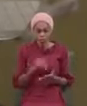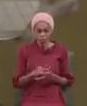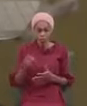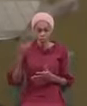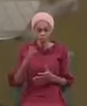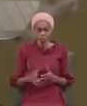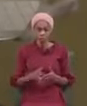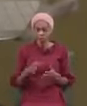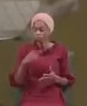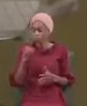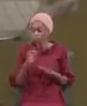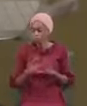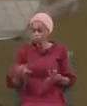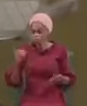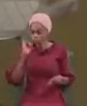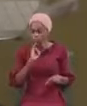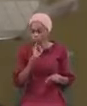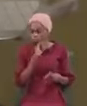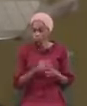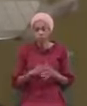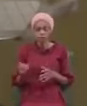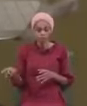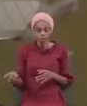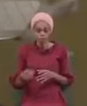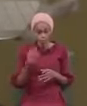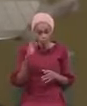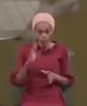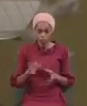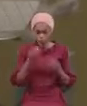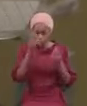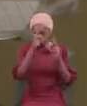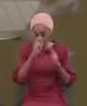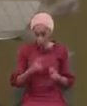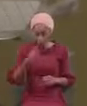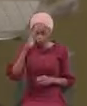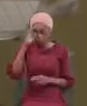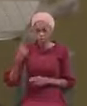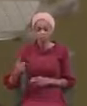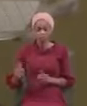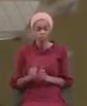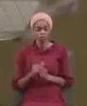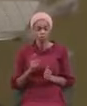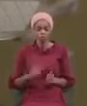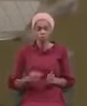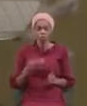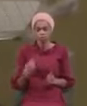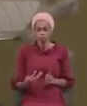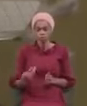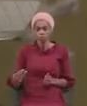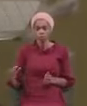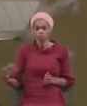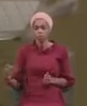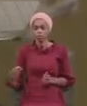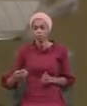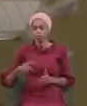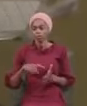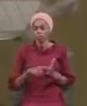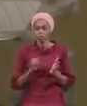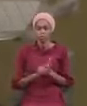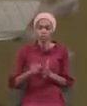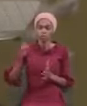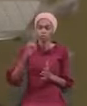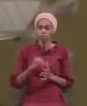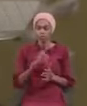pour montrer qu'il est le Dieu il est le Dieu qui les a béni cela veut dire que